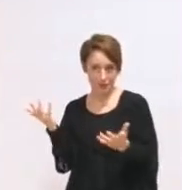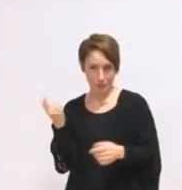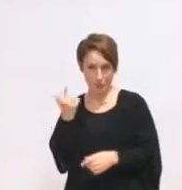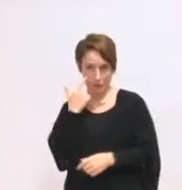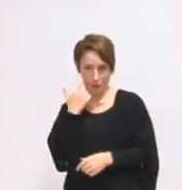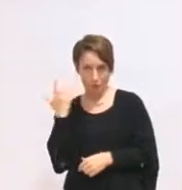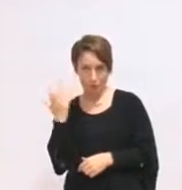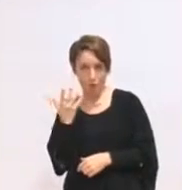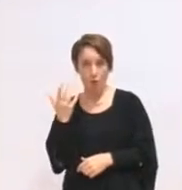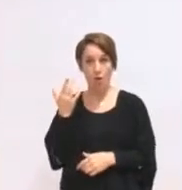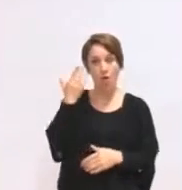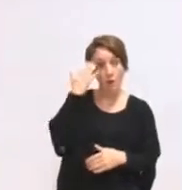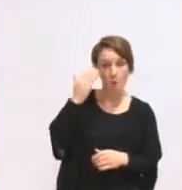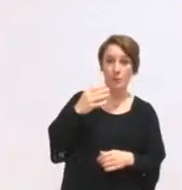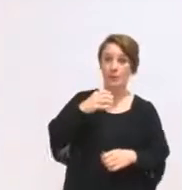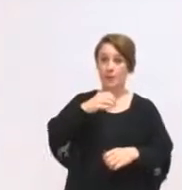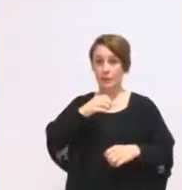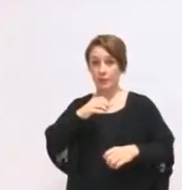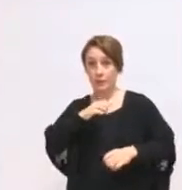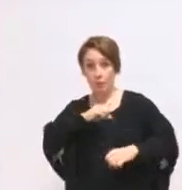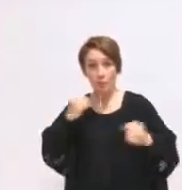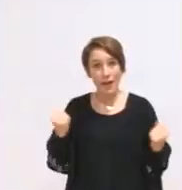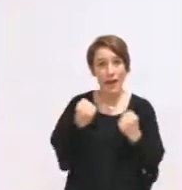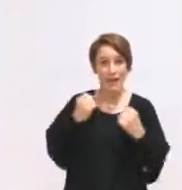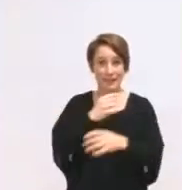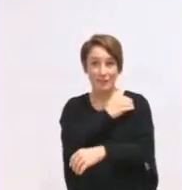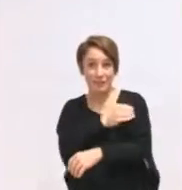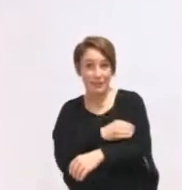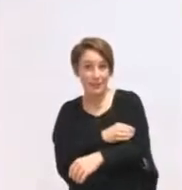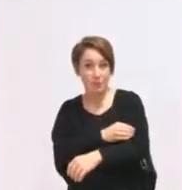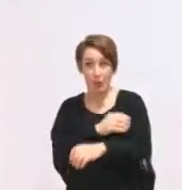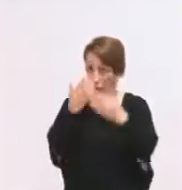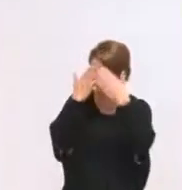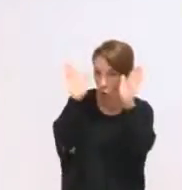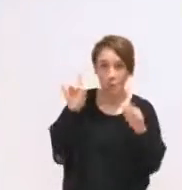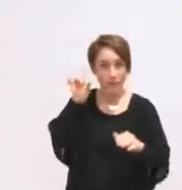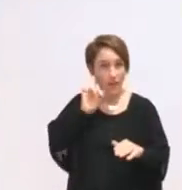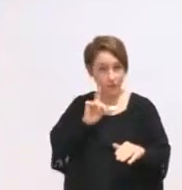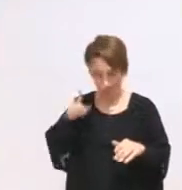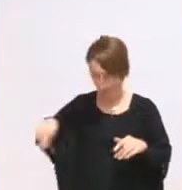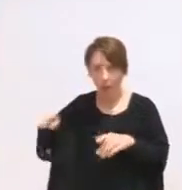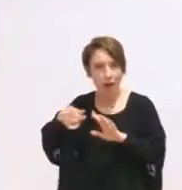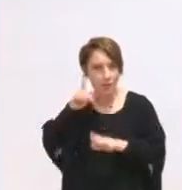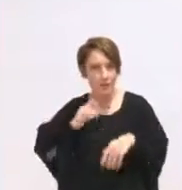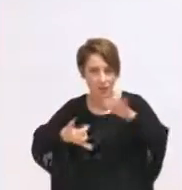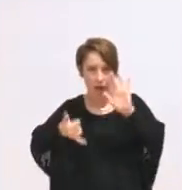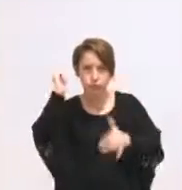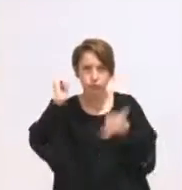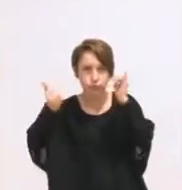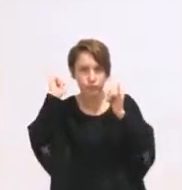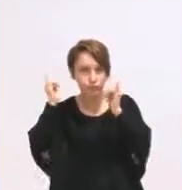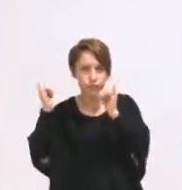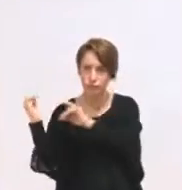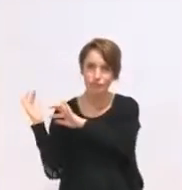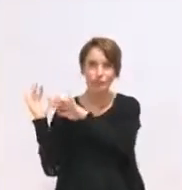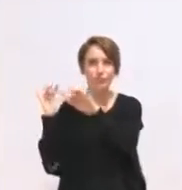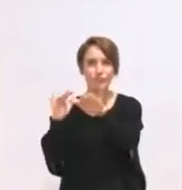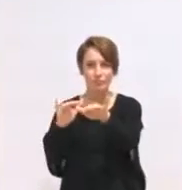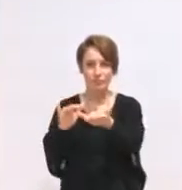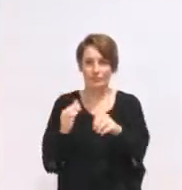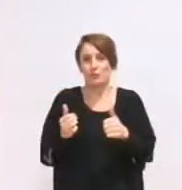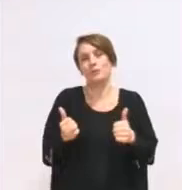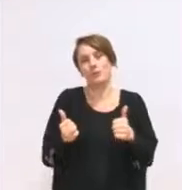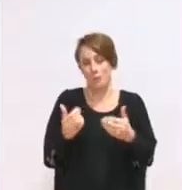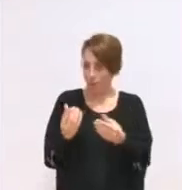existe, quand elle est portée, quand elle est encouragée, il n'y a pas de fatalité. Les filles s'en emparent et elles s'en emparent très bien. Donc ça doit